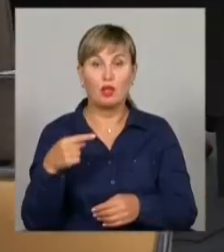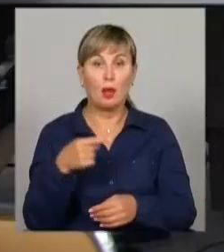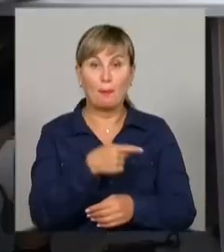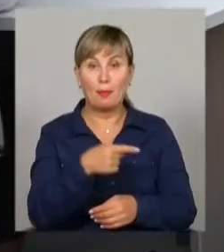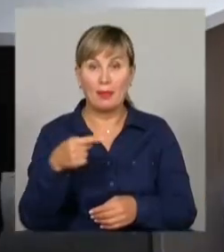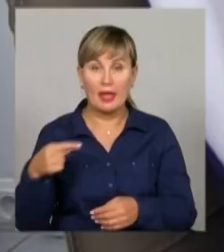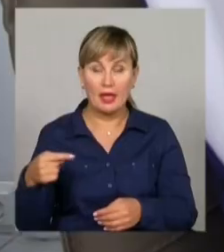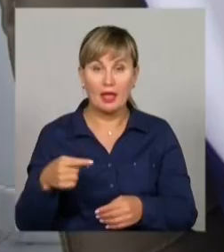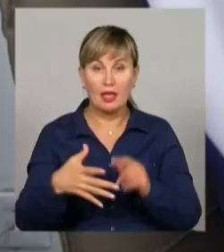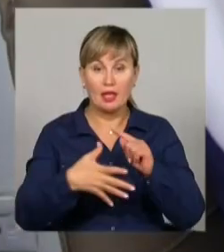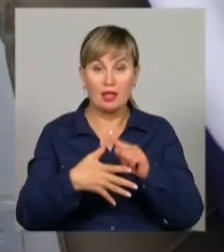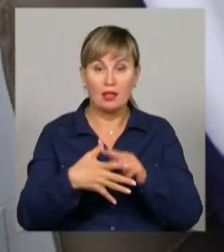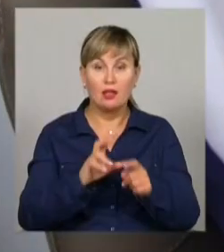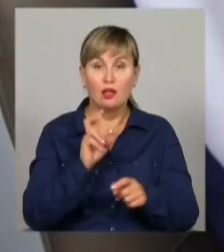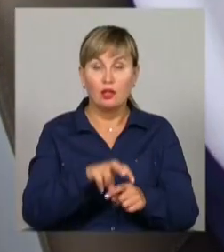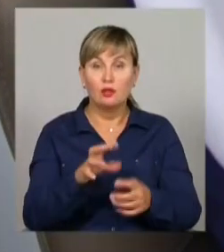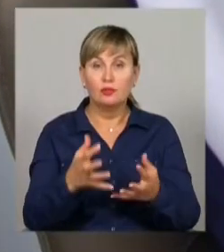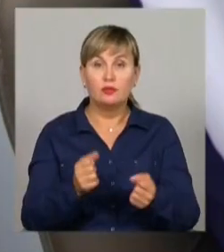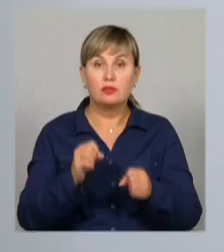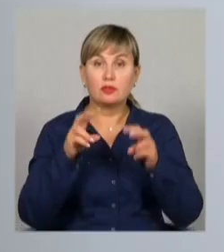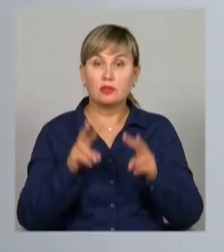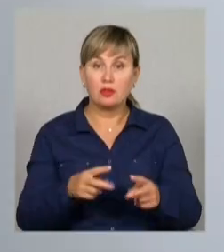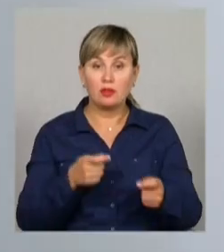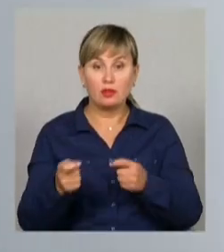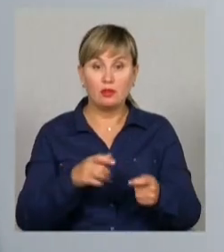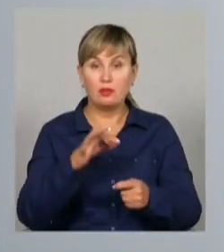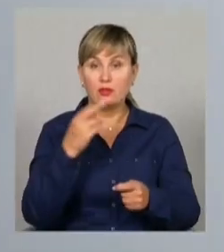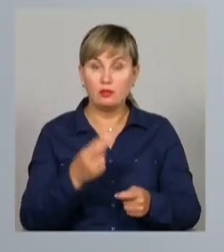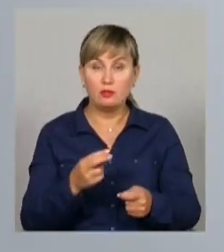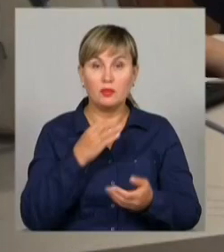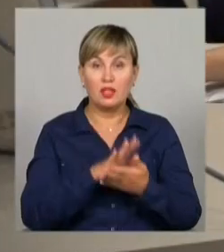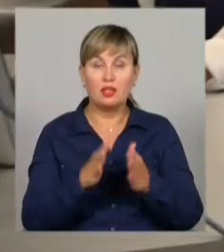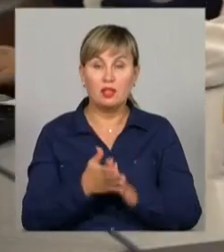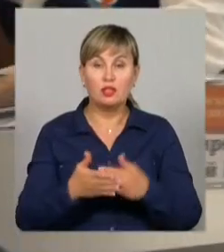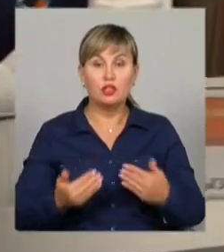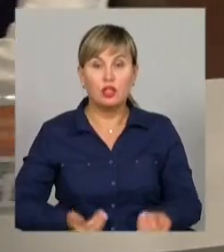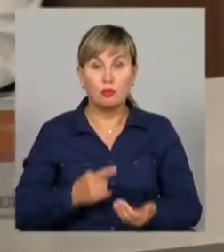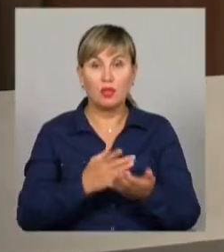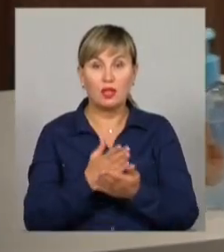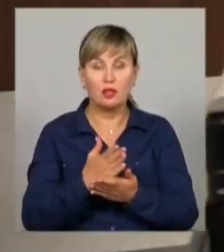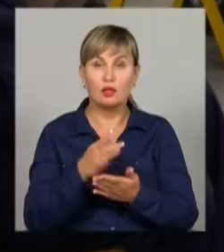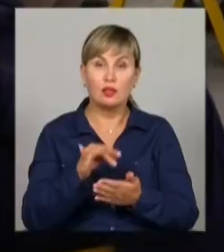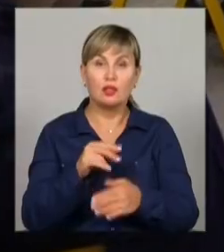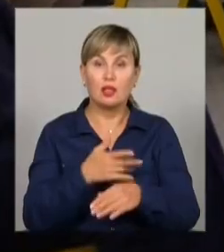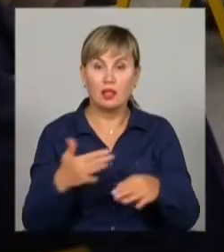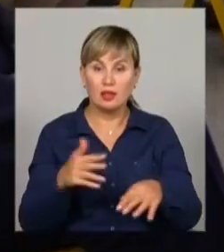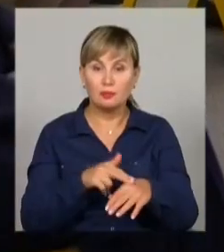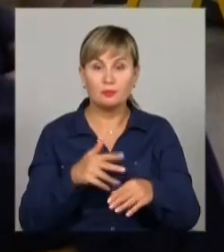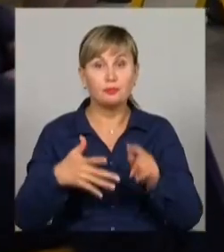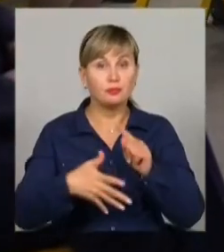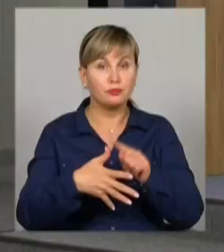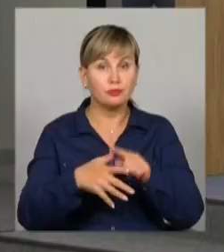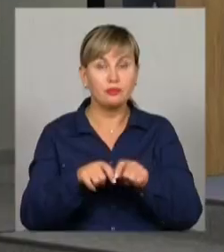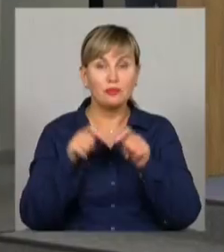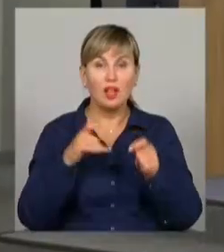уровне пятиэтажного здания посетители будут принимать специалисты управления социального благосостояния, жилищной политики и миграционной службы. А на пятом этаже